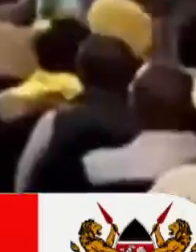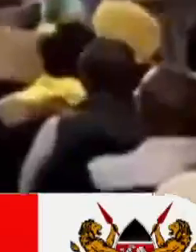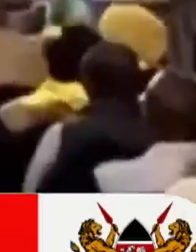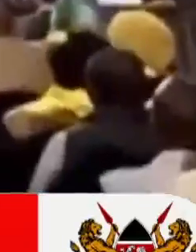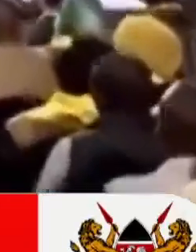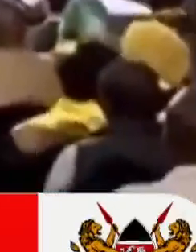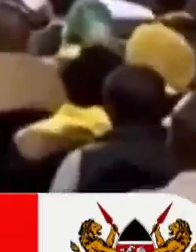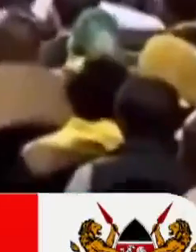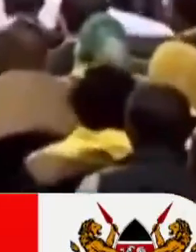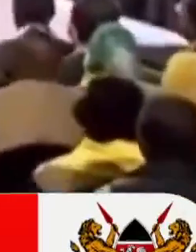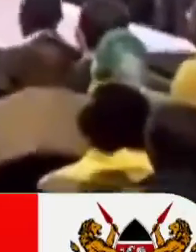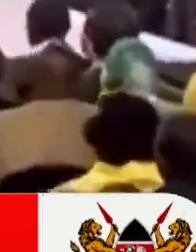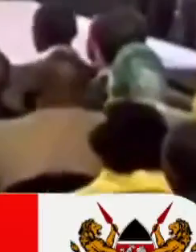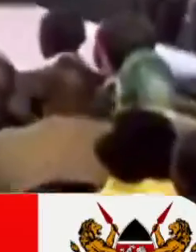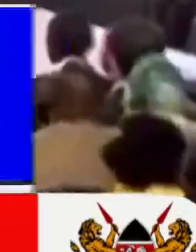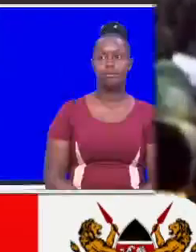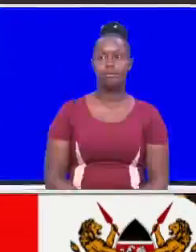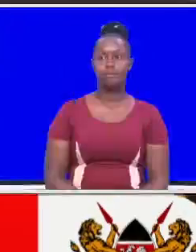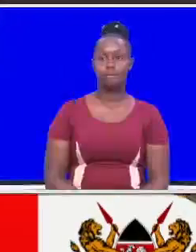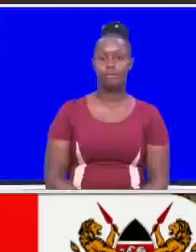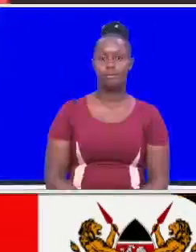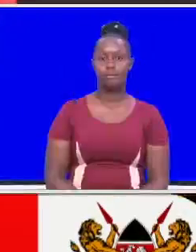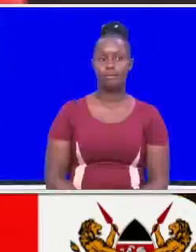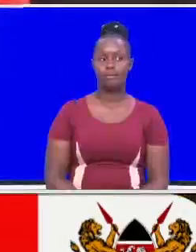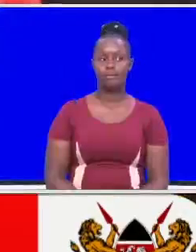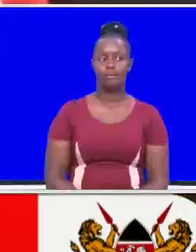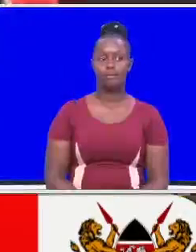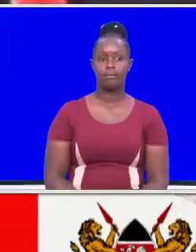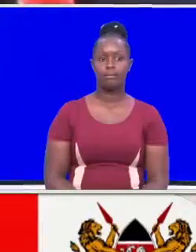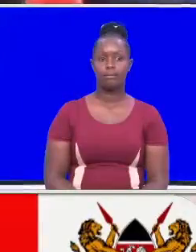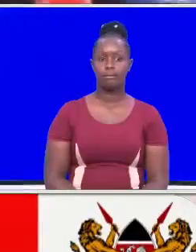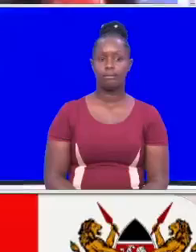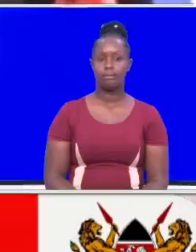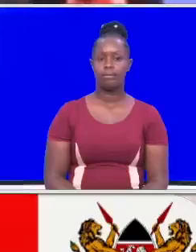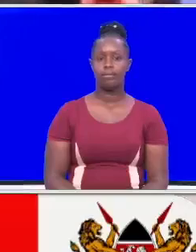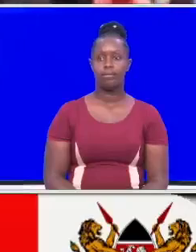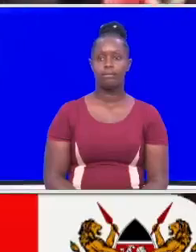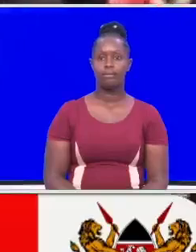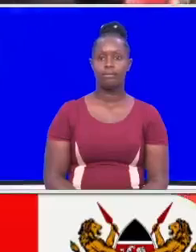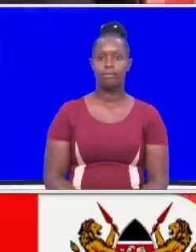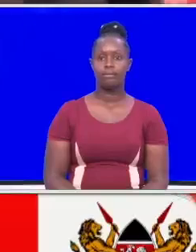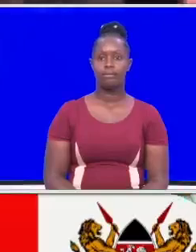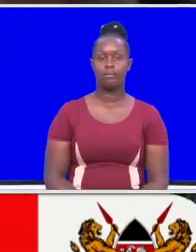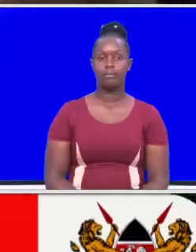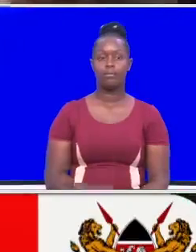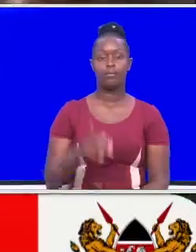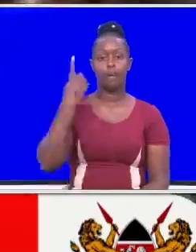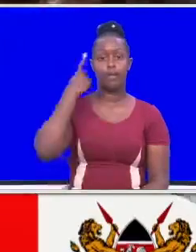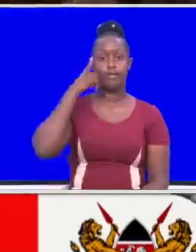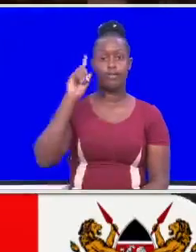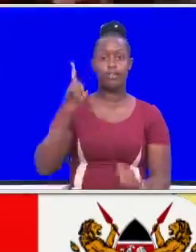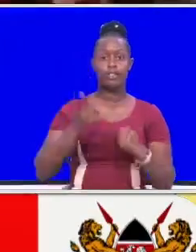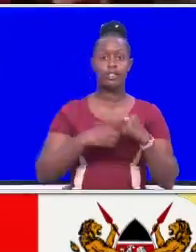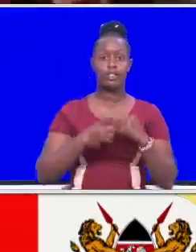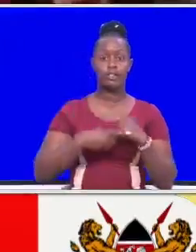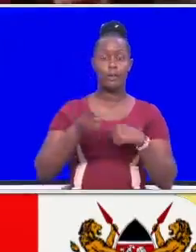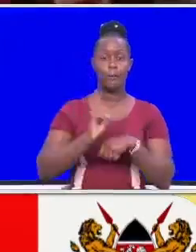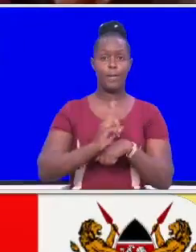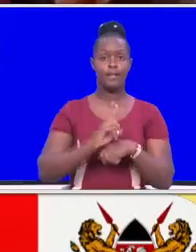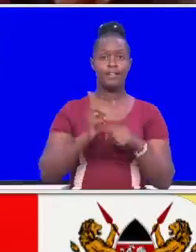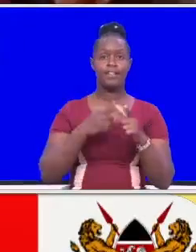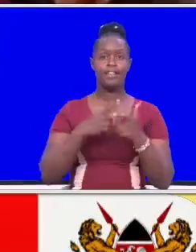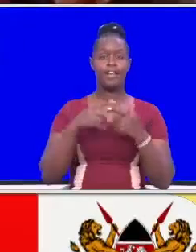Ruto ambaye alikuwa naibu rais wakati huo alizindua manifesto yake. Na kwa dakika 6 akaeleza jinsi